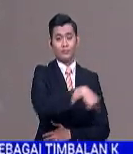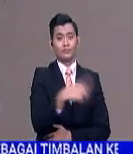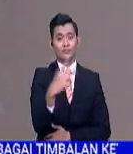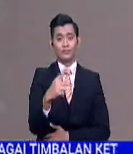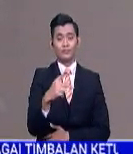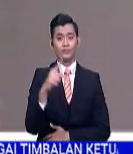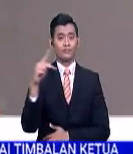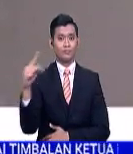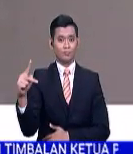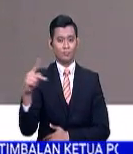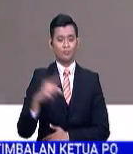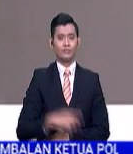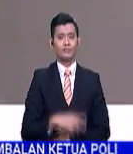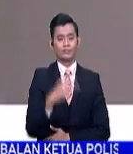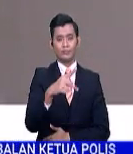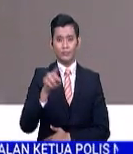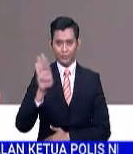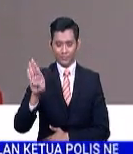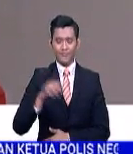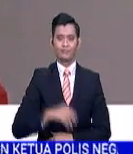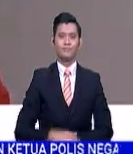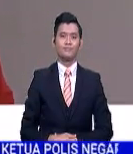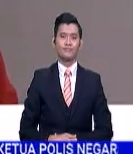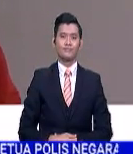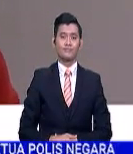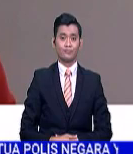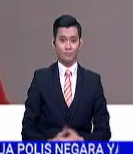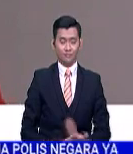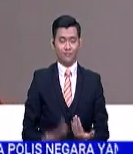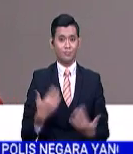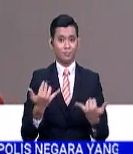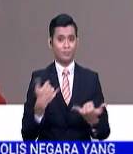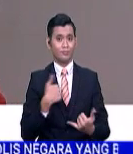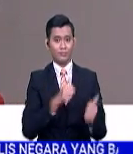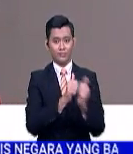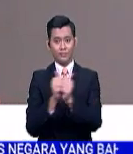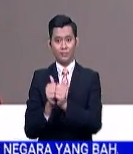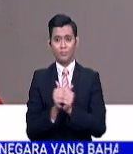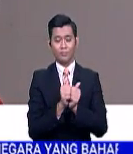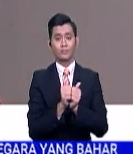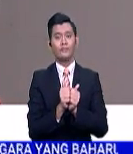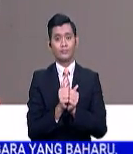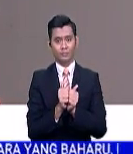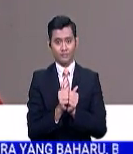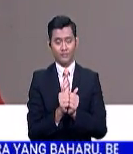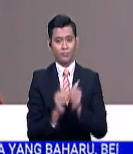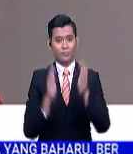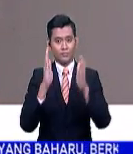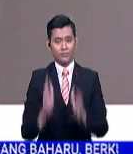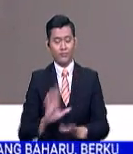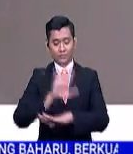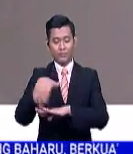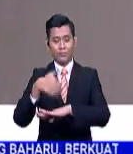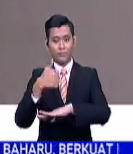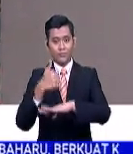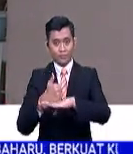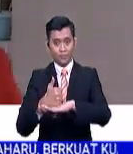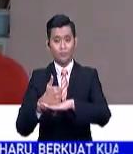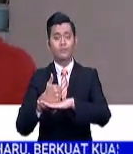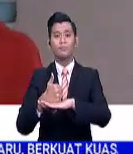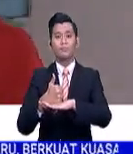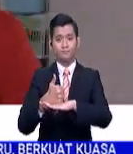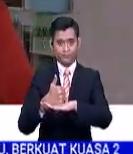kita bersama dengan pengasas Kelab Kebajikan Asnaf Kelantan, iaitu IR Mio Syamsir, Mio Zulkifli